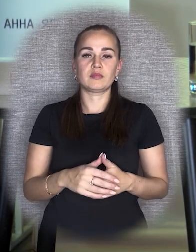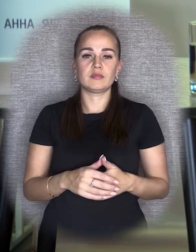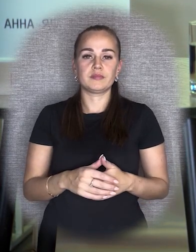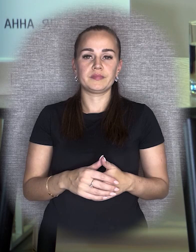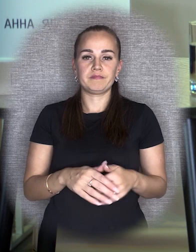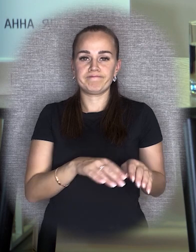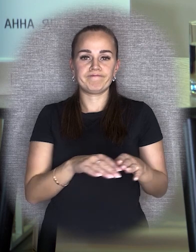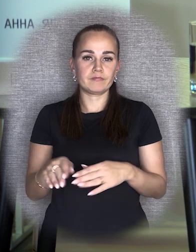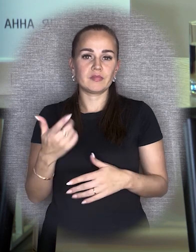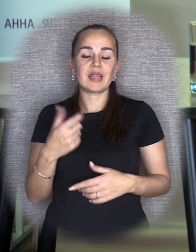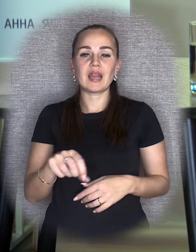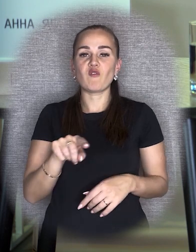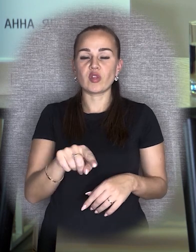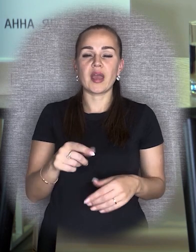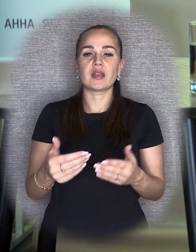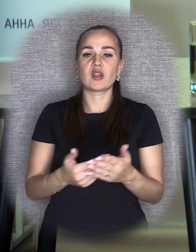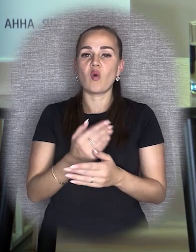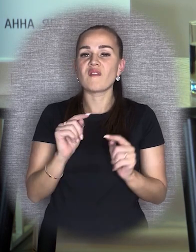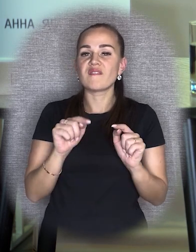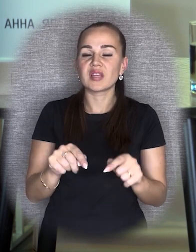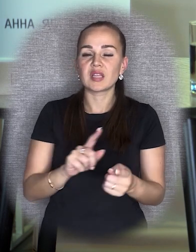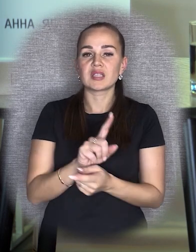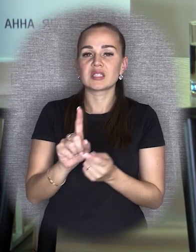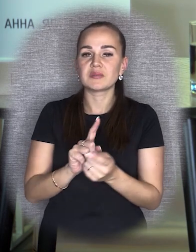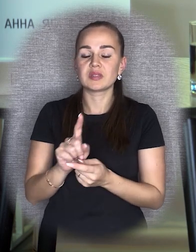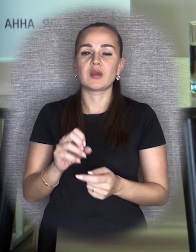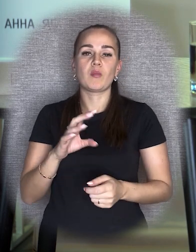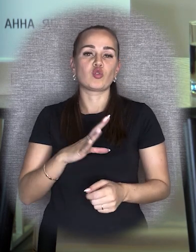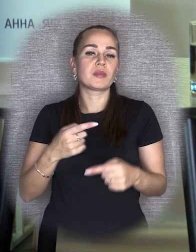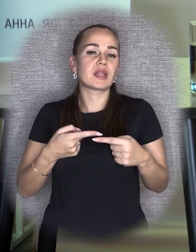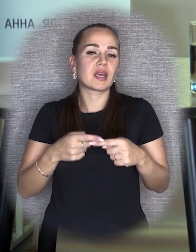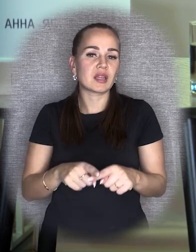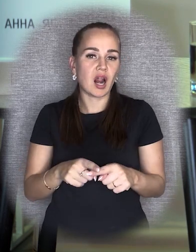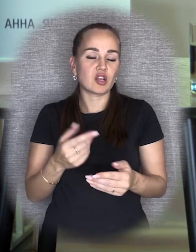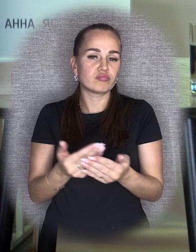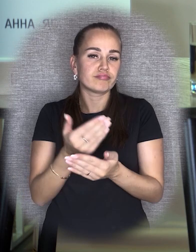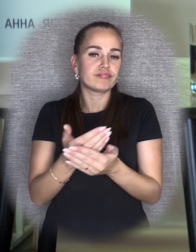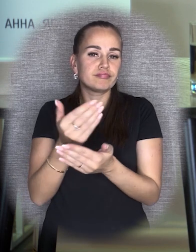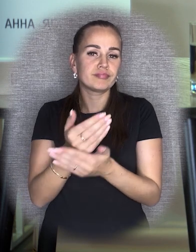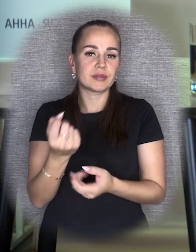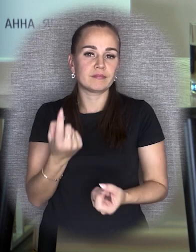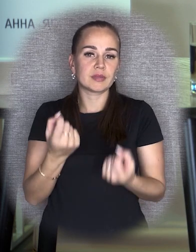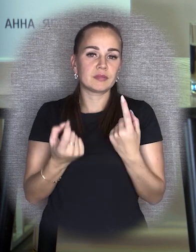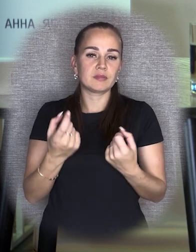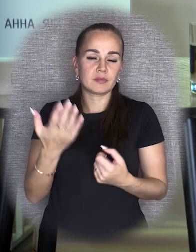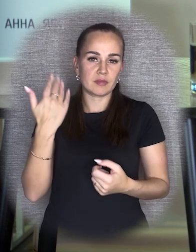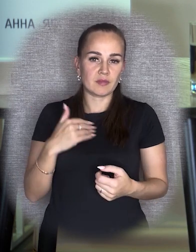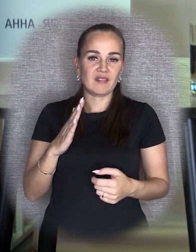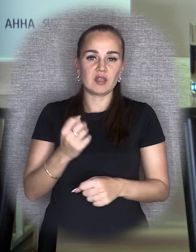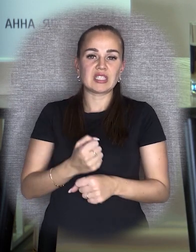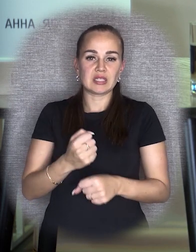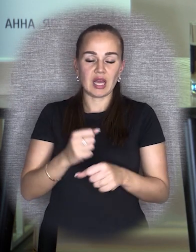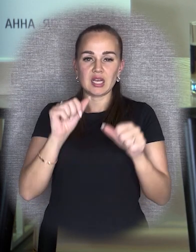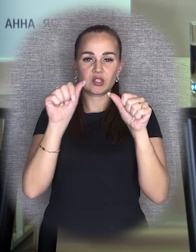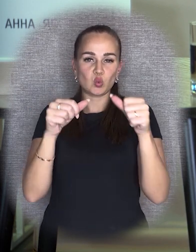изменения, нововведения, какие-то, может быть, технологические новшества в создании скульптурных